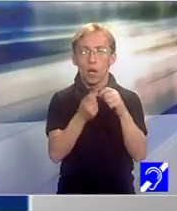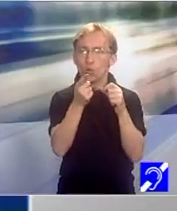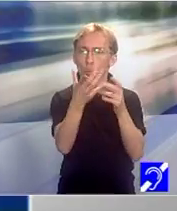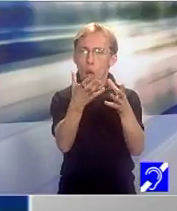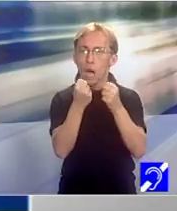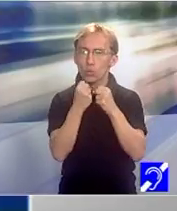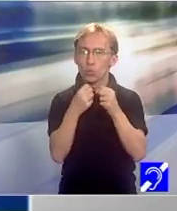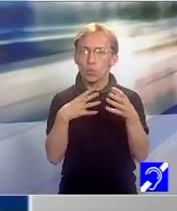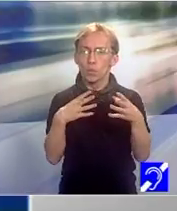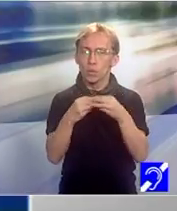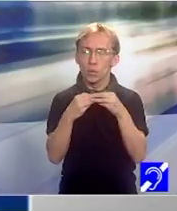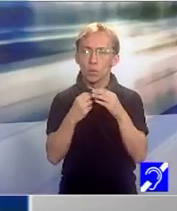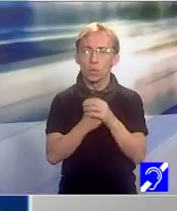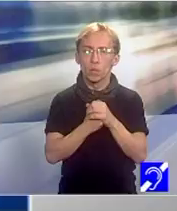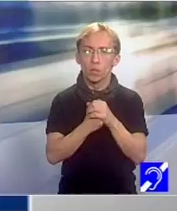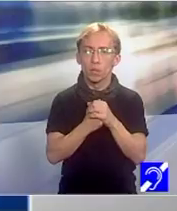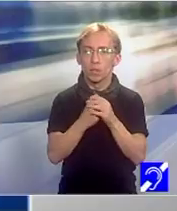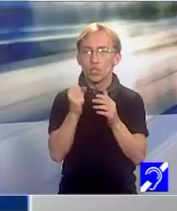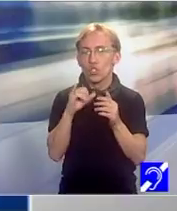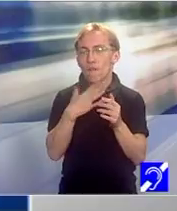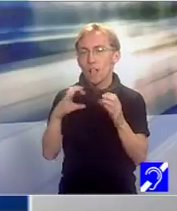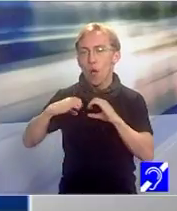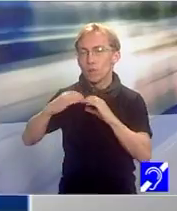tine astăzi. Da, la pe care urmează să o donez.